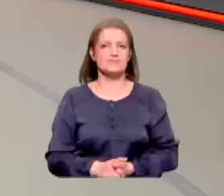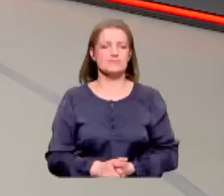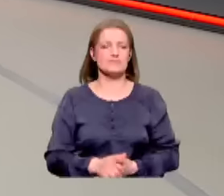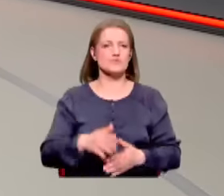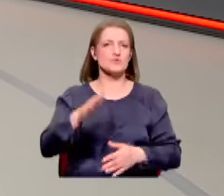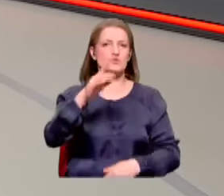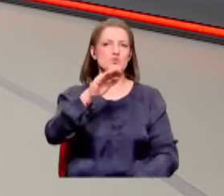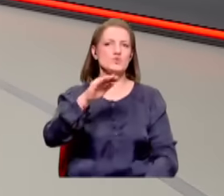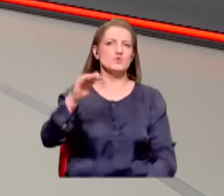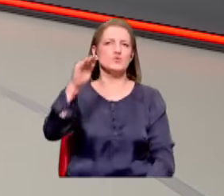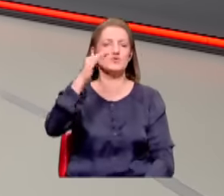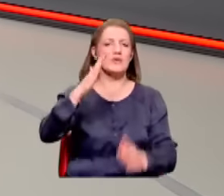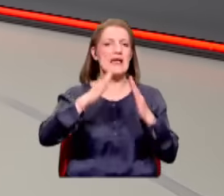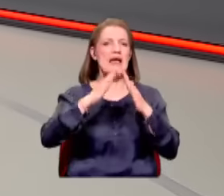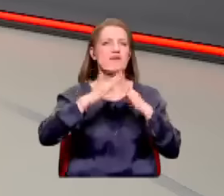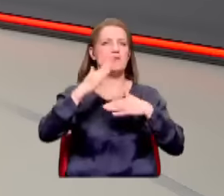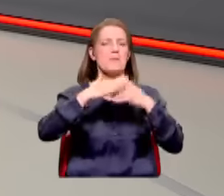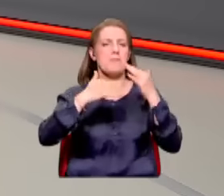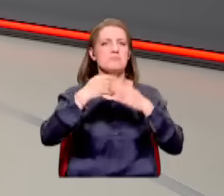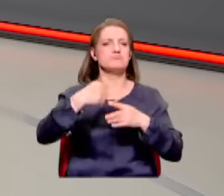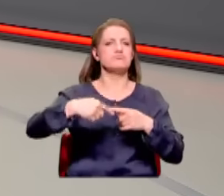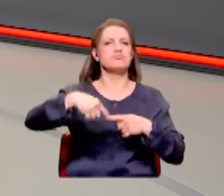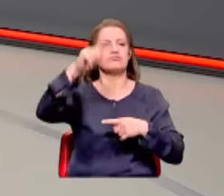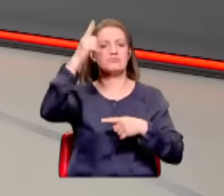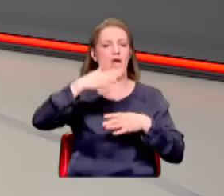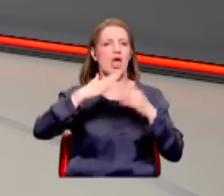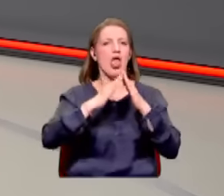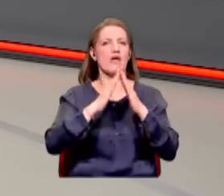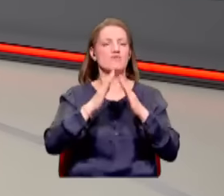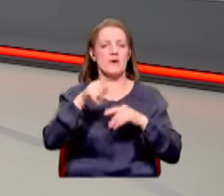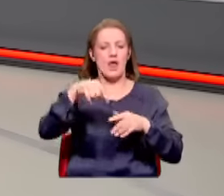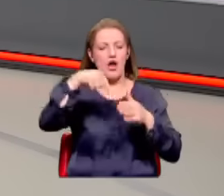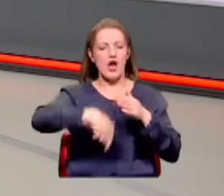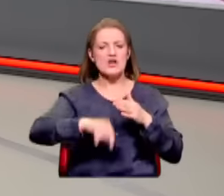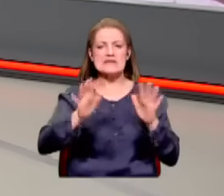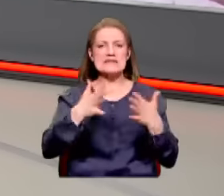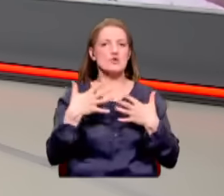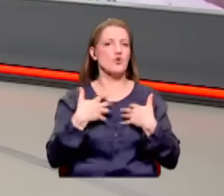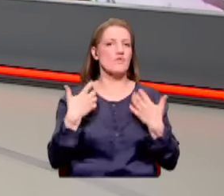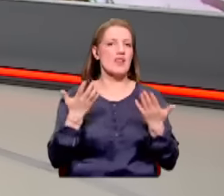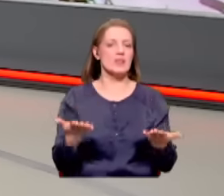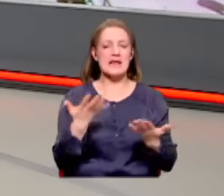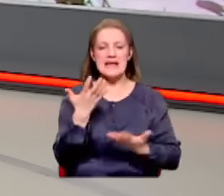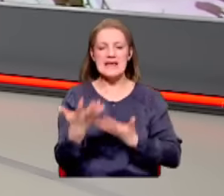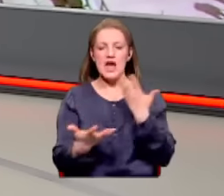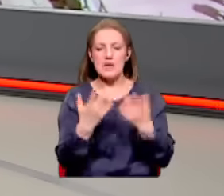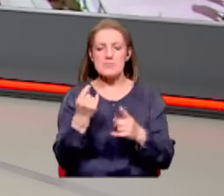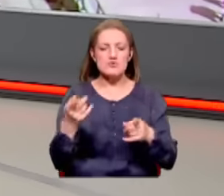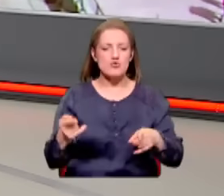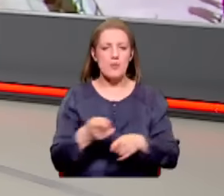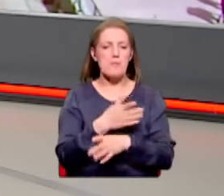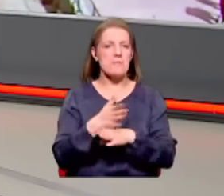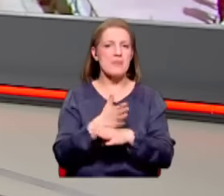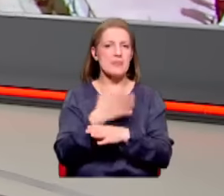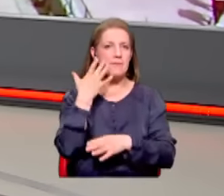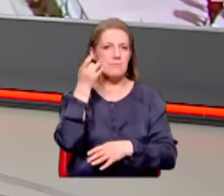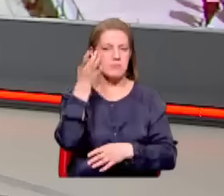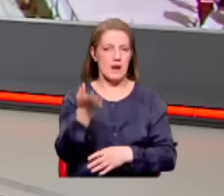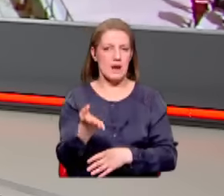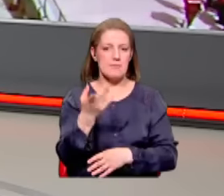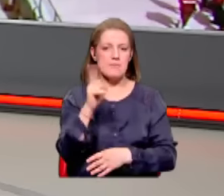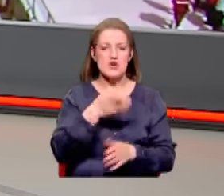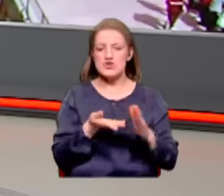Üstünde de konutlar var, 16 katlı bir bina. Aşağısı ne kadar güvenli? Yanıcı pek çok madde olduğu belli.